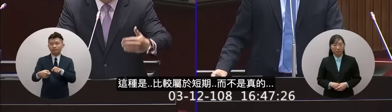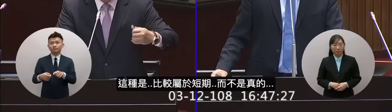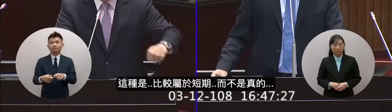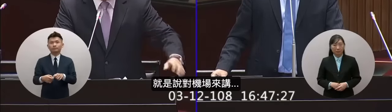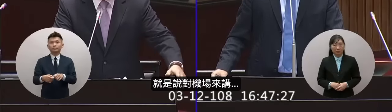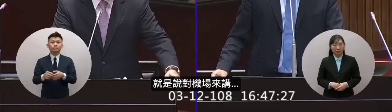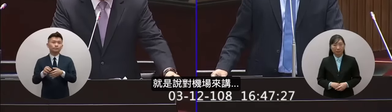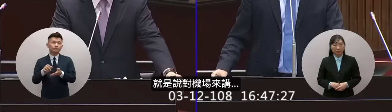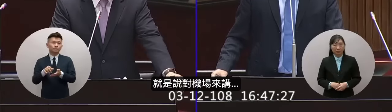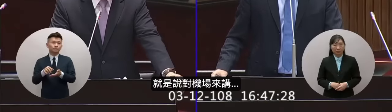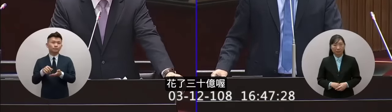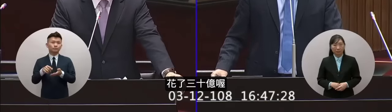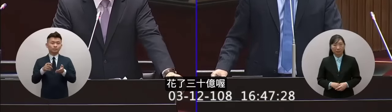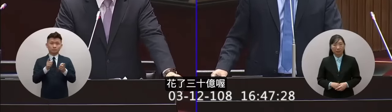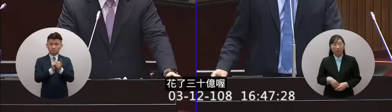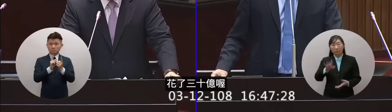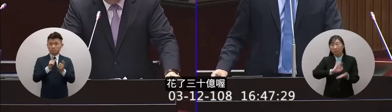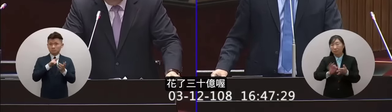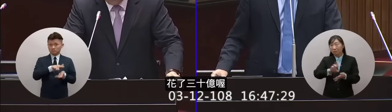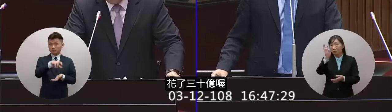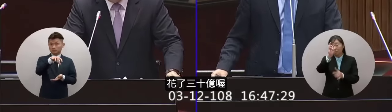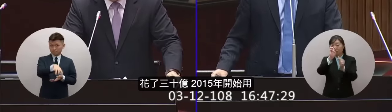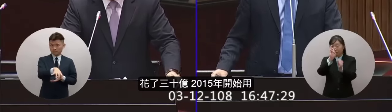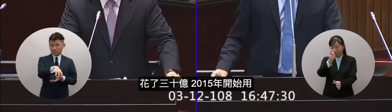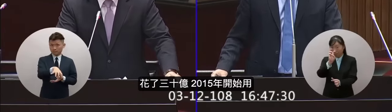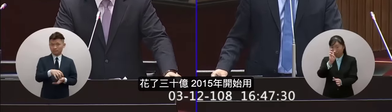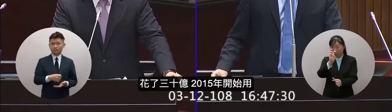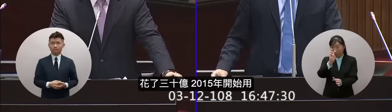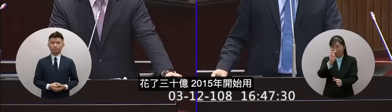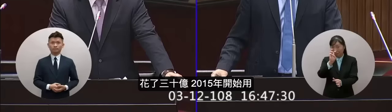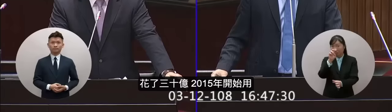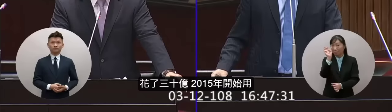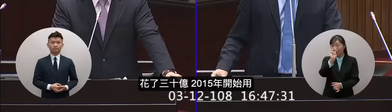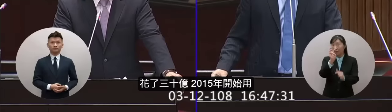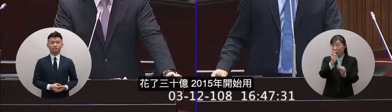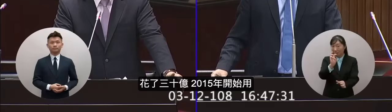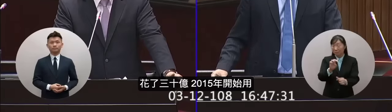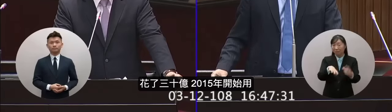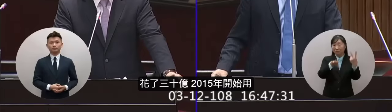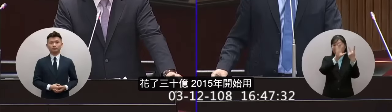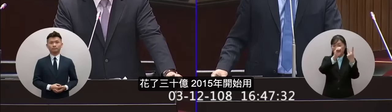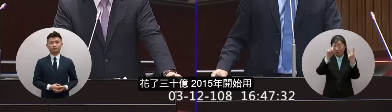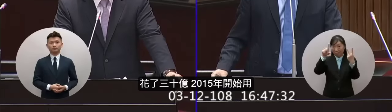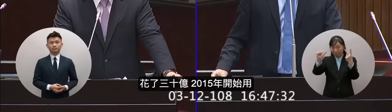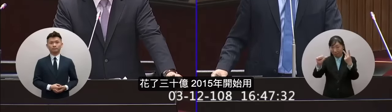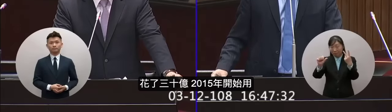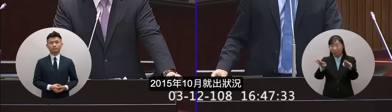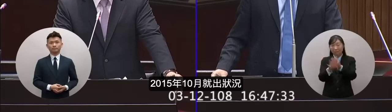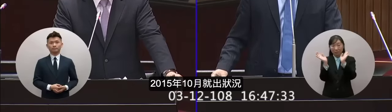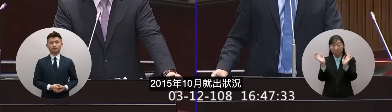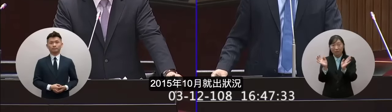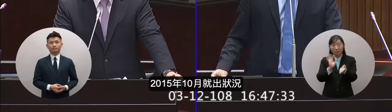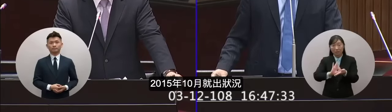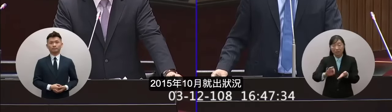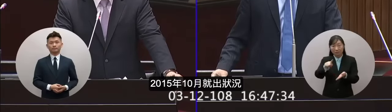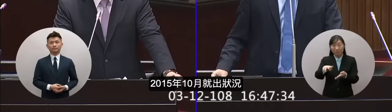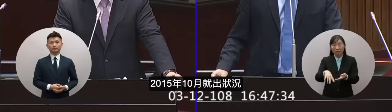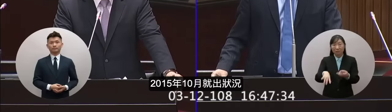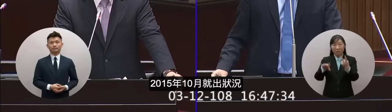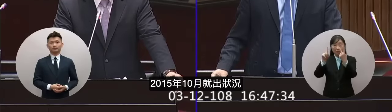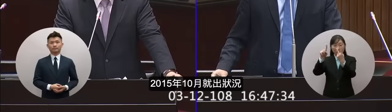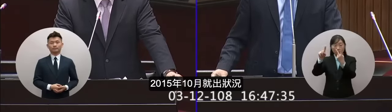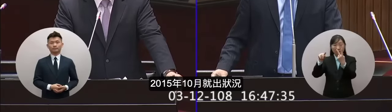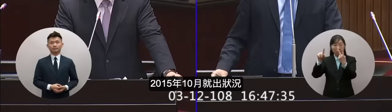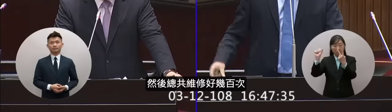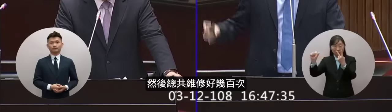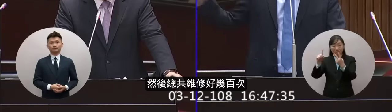了就是说对机场来 花了30亿哦，那花了30亿，2015年开始用。2015年10月就